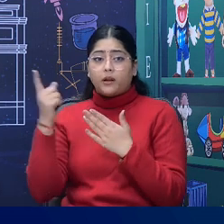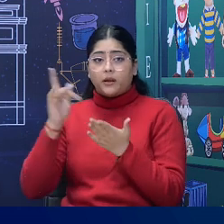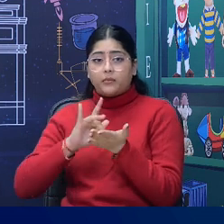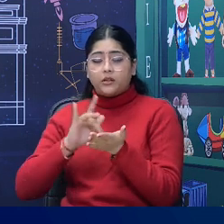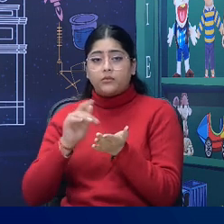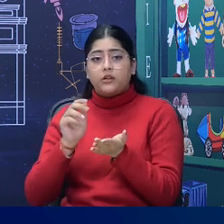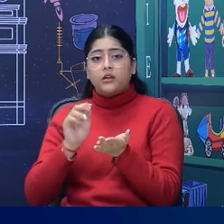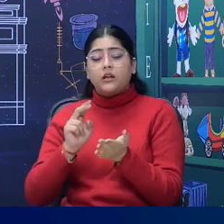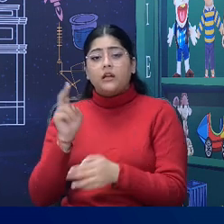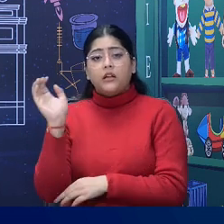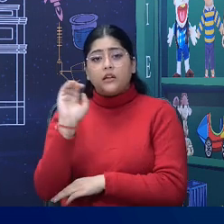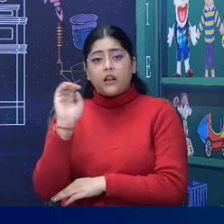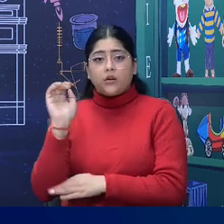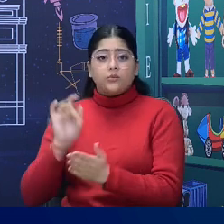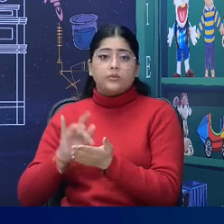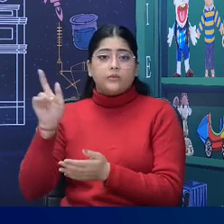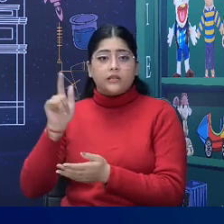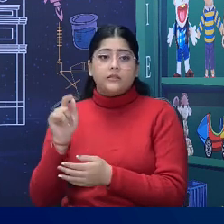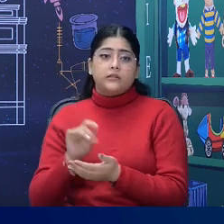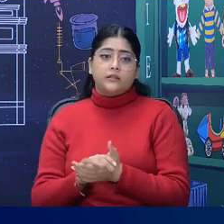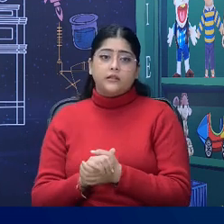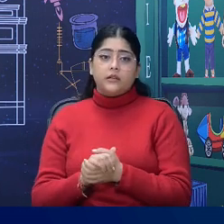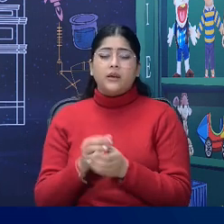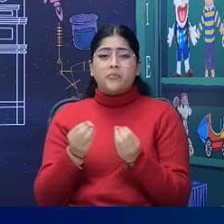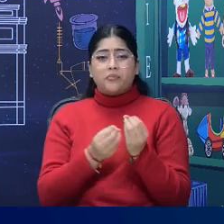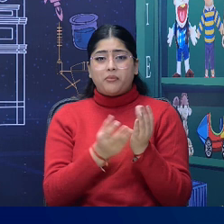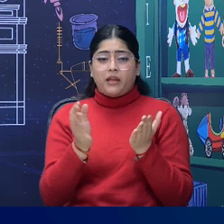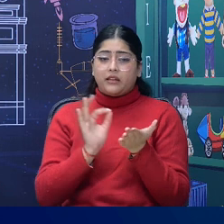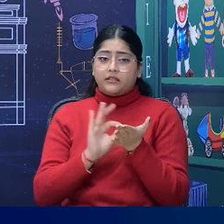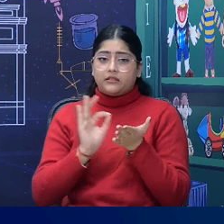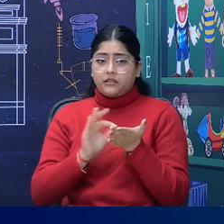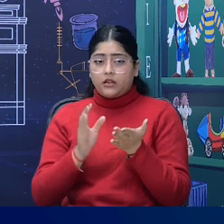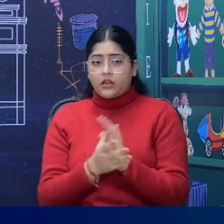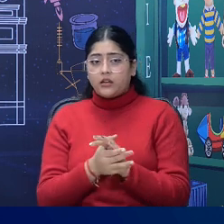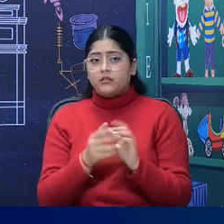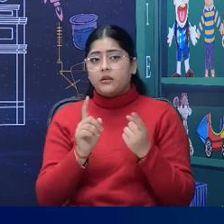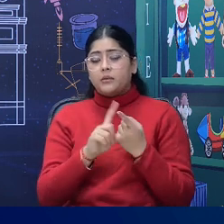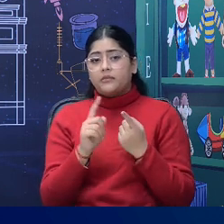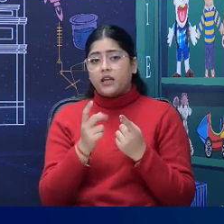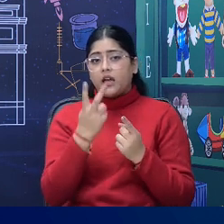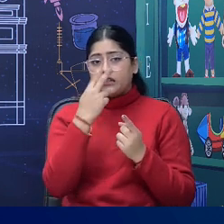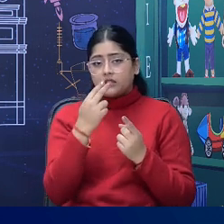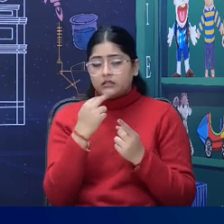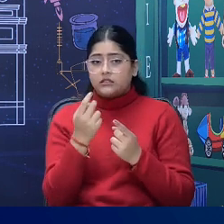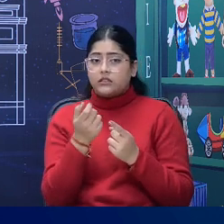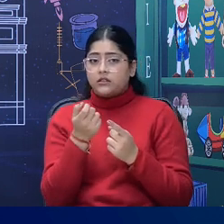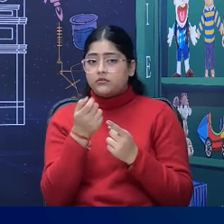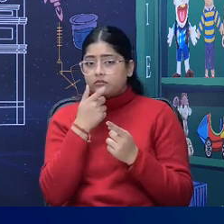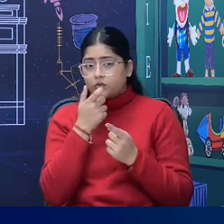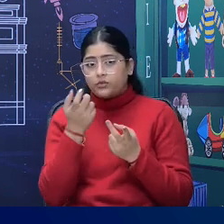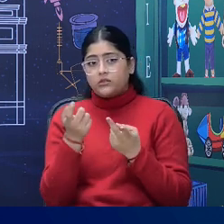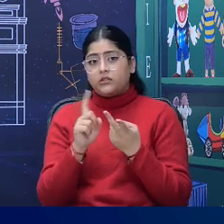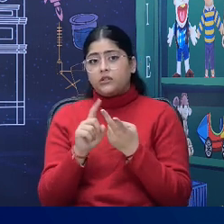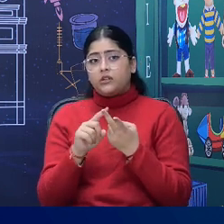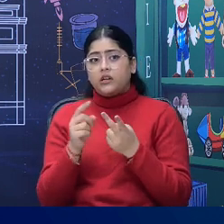हैं हसते हैं रोते हैं जैसे उनके दिन फिरे तब की बात और थी बेईमान बेईमान हों की परत विकलांग